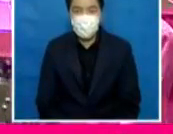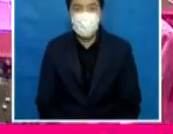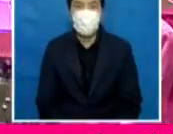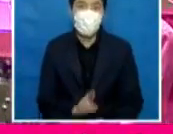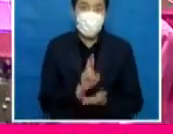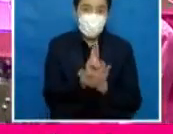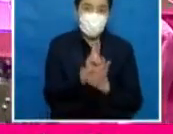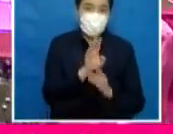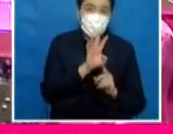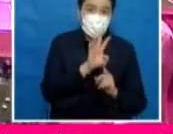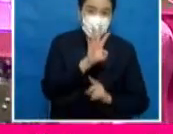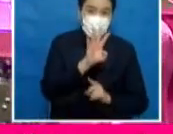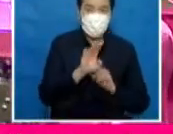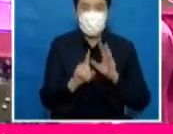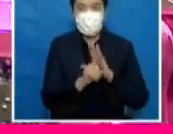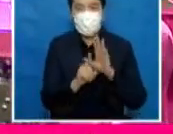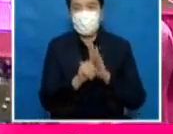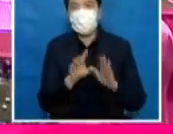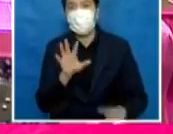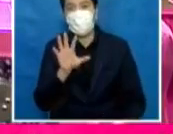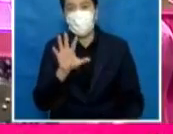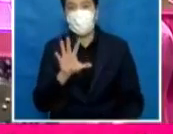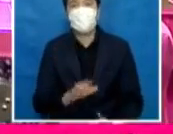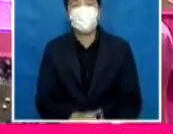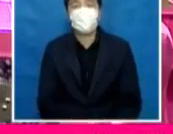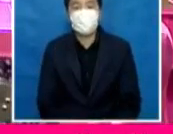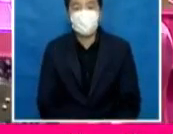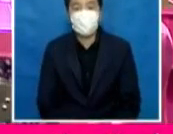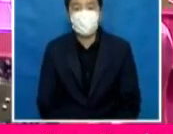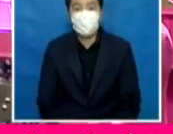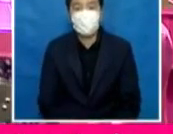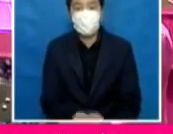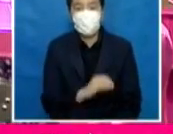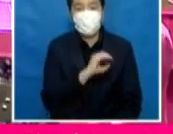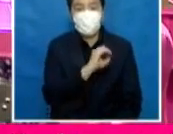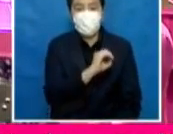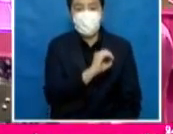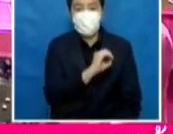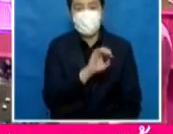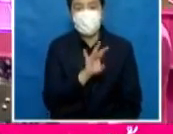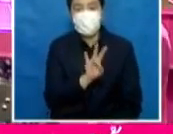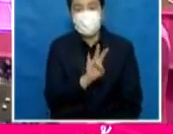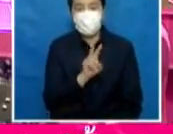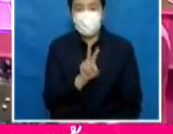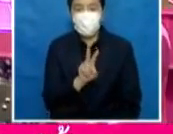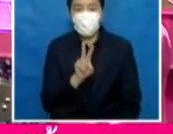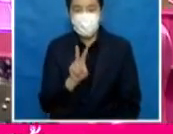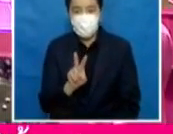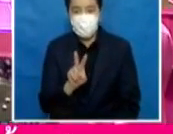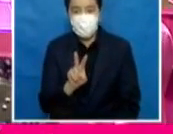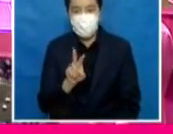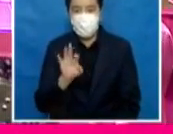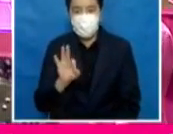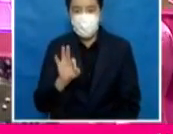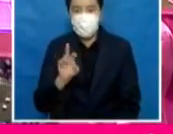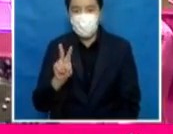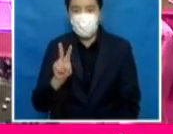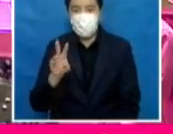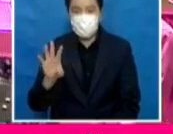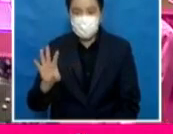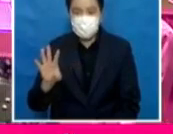อันดับที่4หมุนครั้งที่5เลขที่ออก0 722